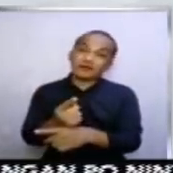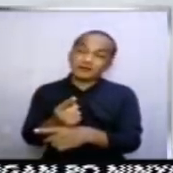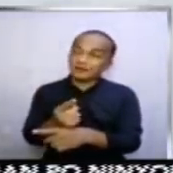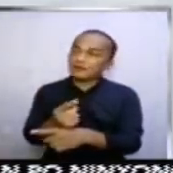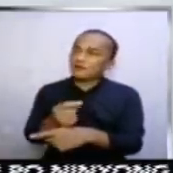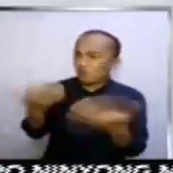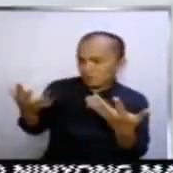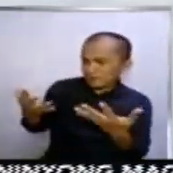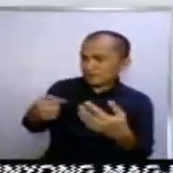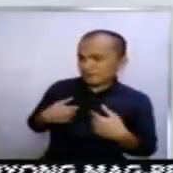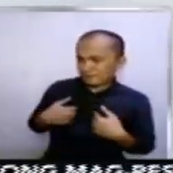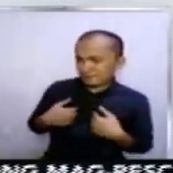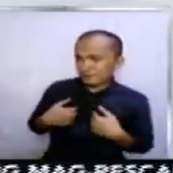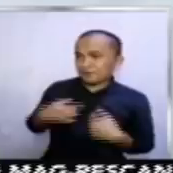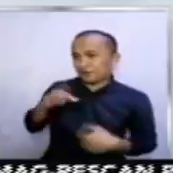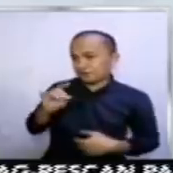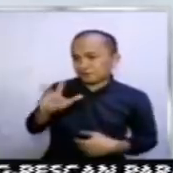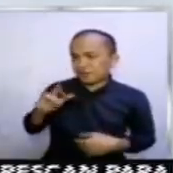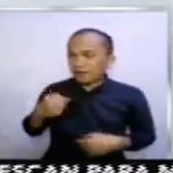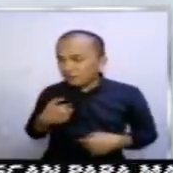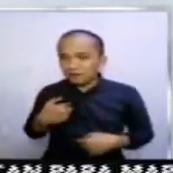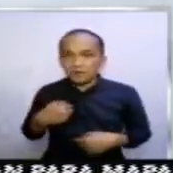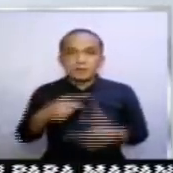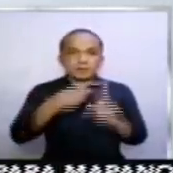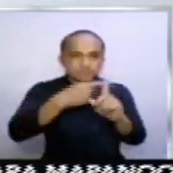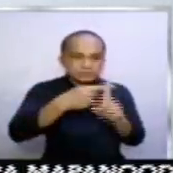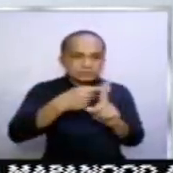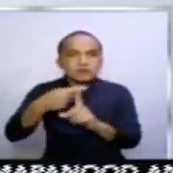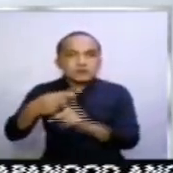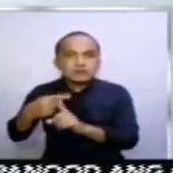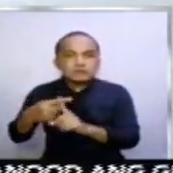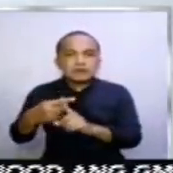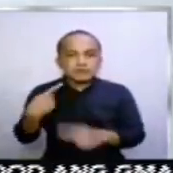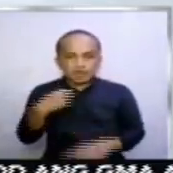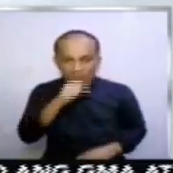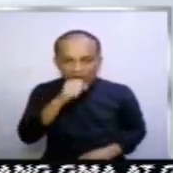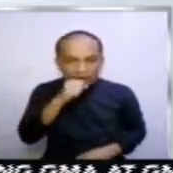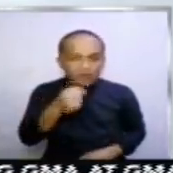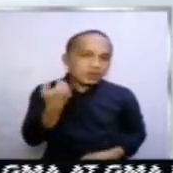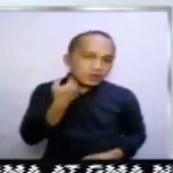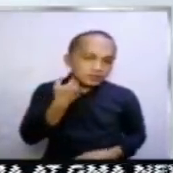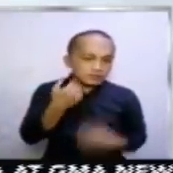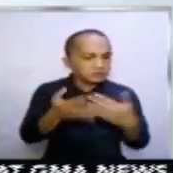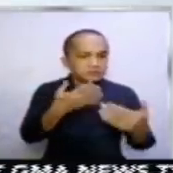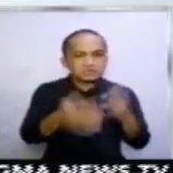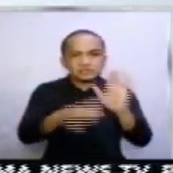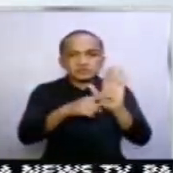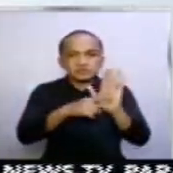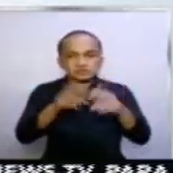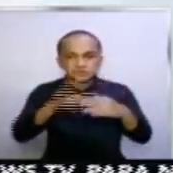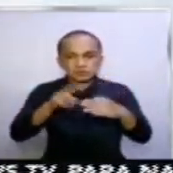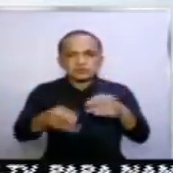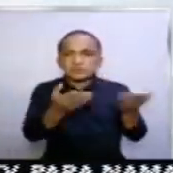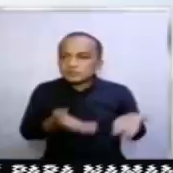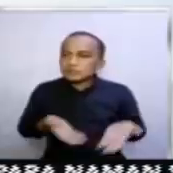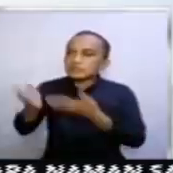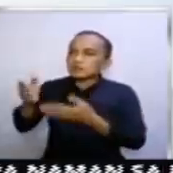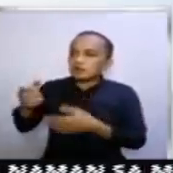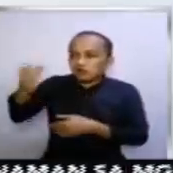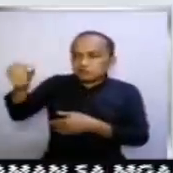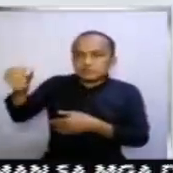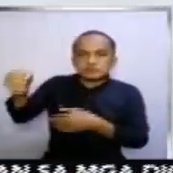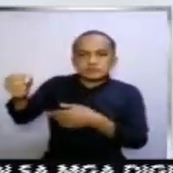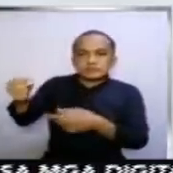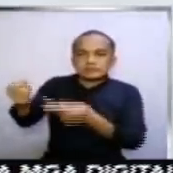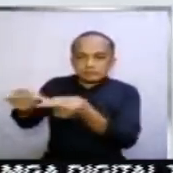na ako. Pero ang mga positive at ang mga may sintomas, kahit pa negatibo ang resulta, dadalhin sa holding area at isa sa ilalim sa